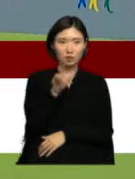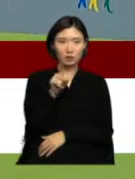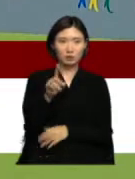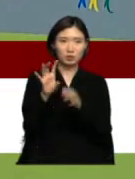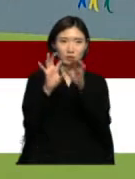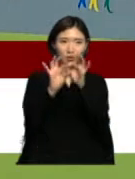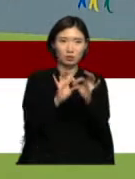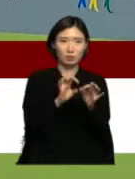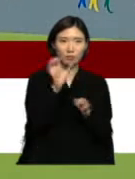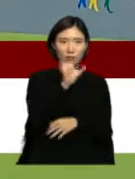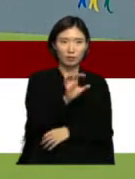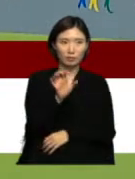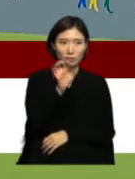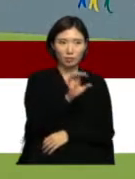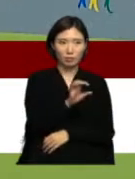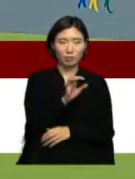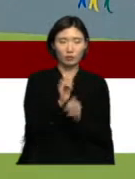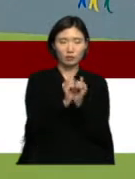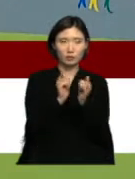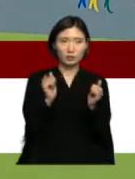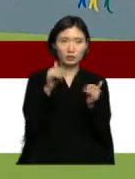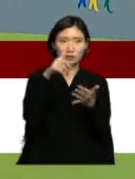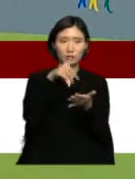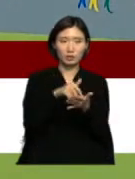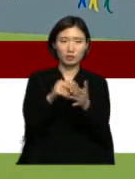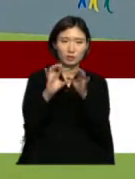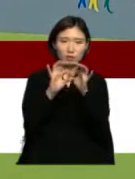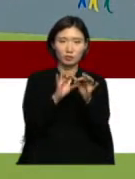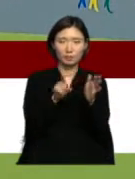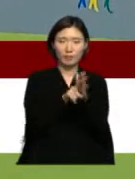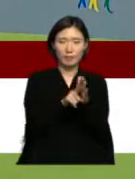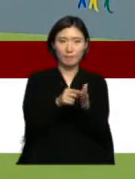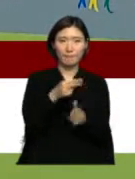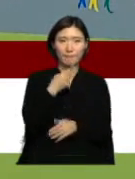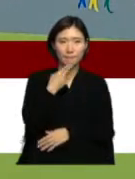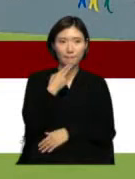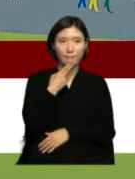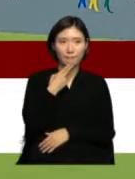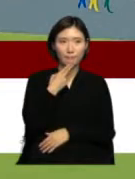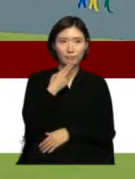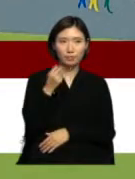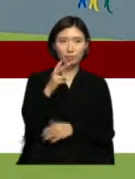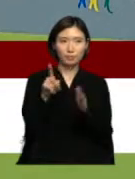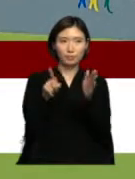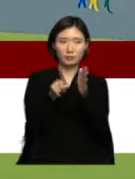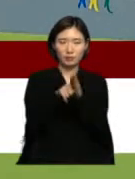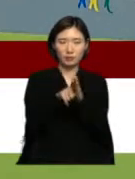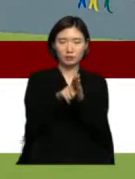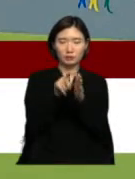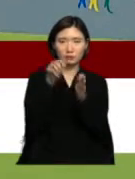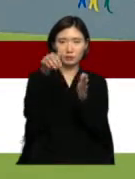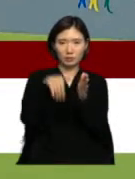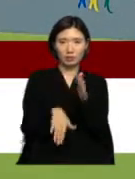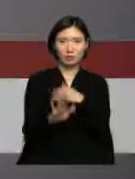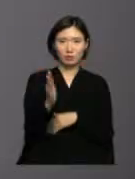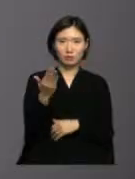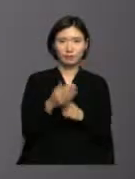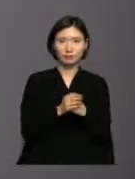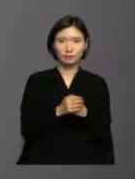계속 반복될수록 사실은 국민들 입장에서는 계속 불신할 수밖에 없고 계속 신뢰를 하락시킬 수밖에